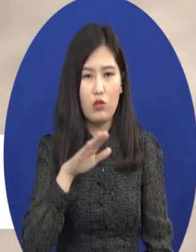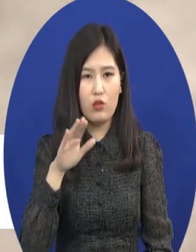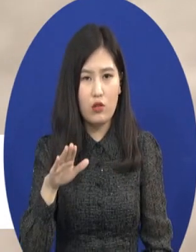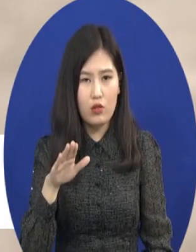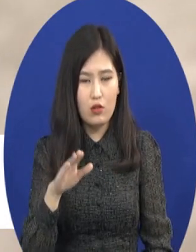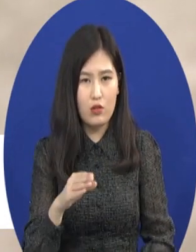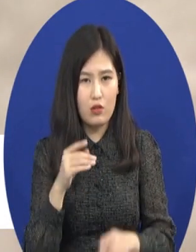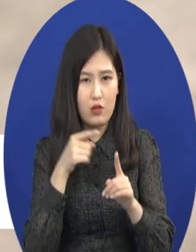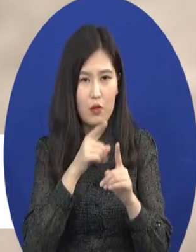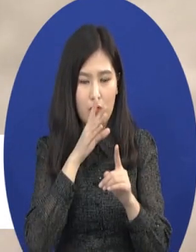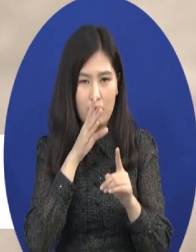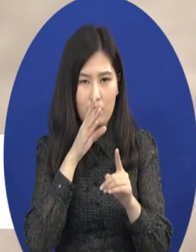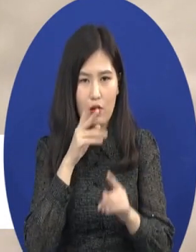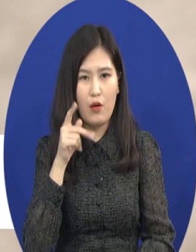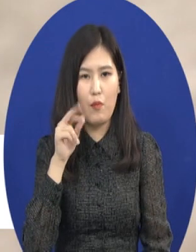идэвхжүүлнэ.